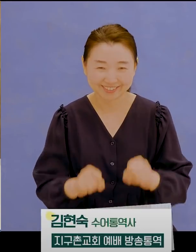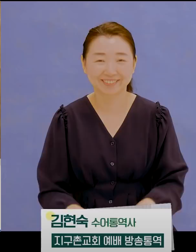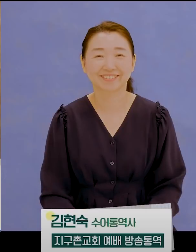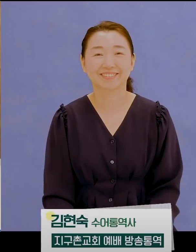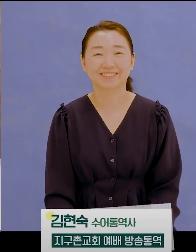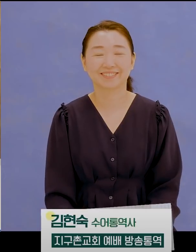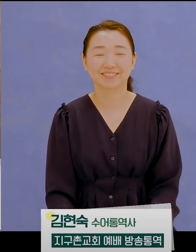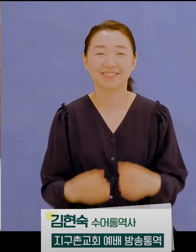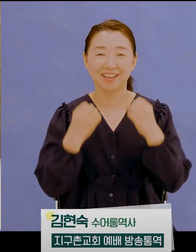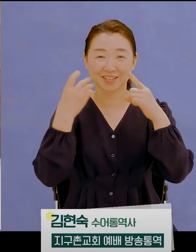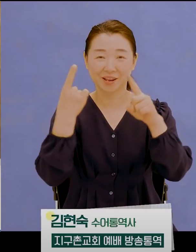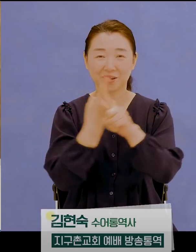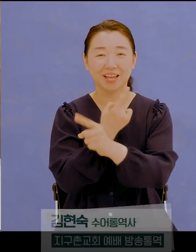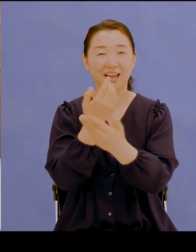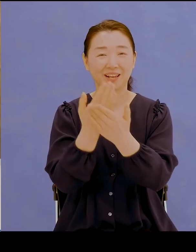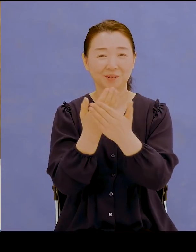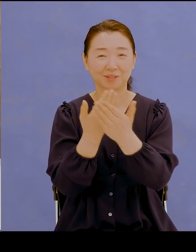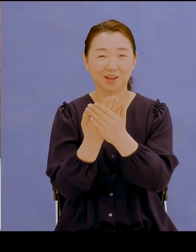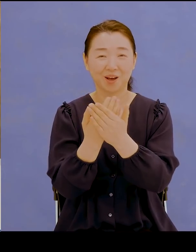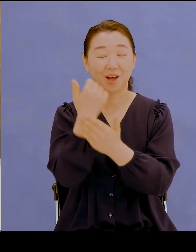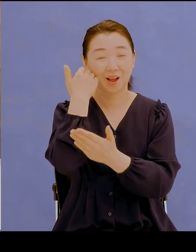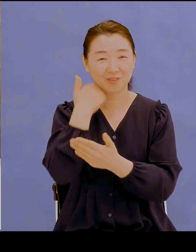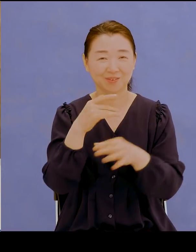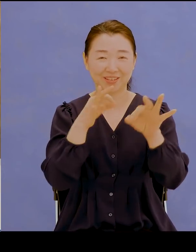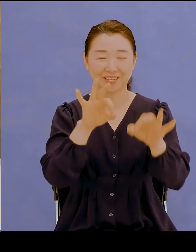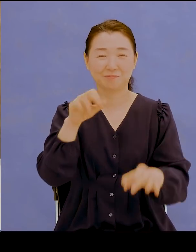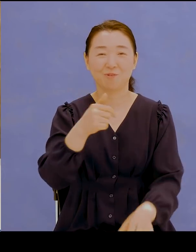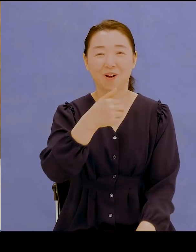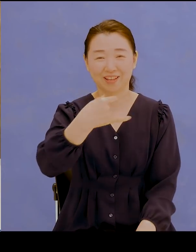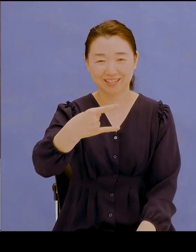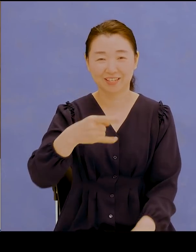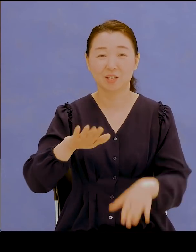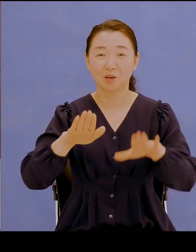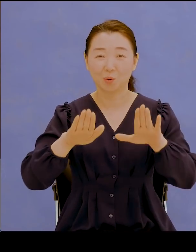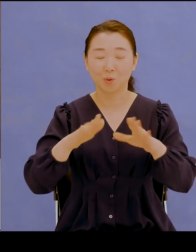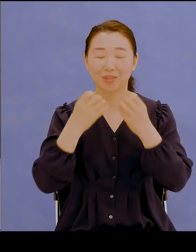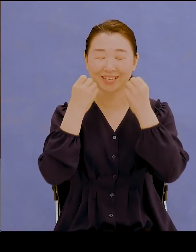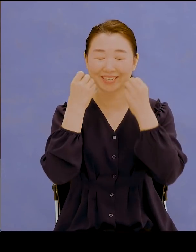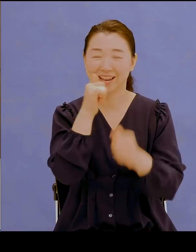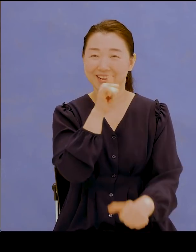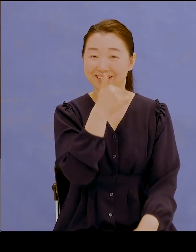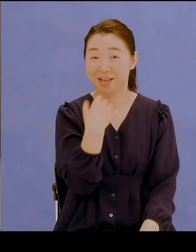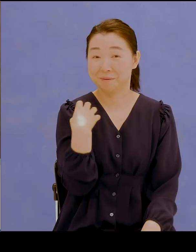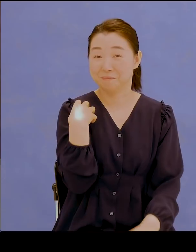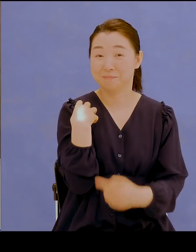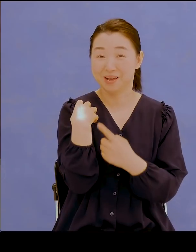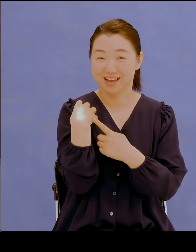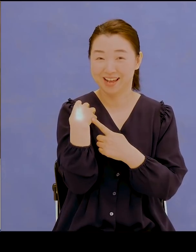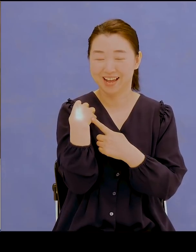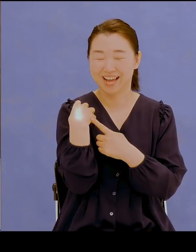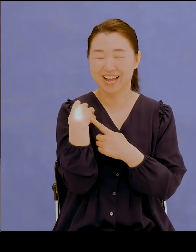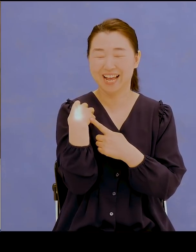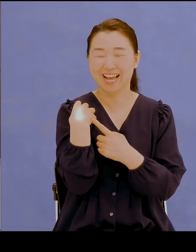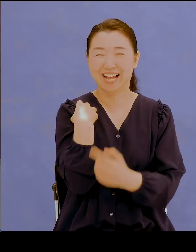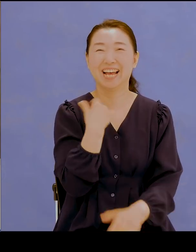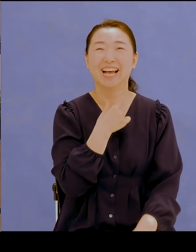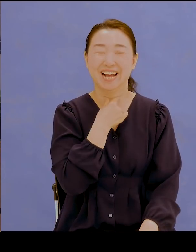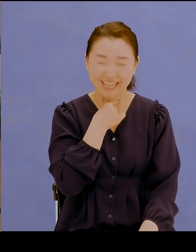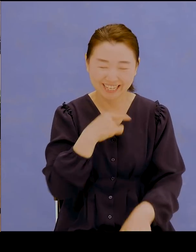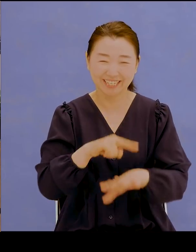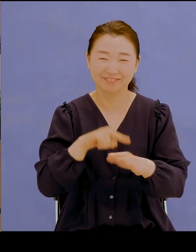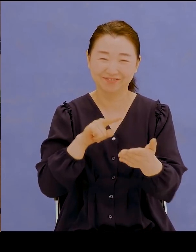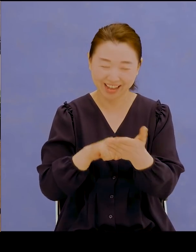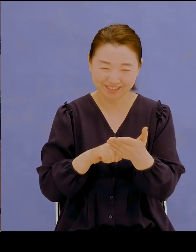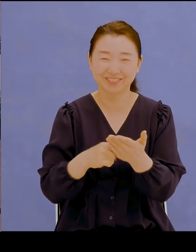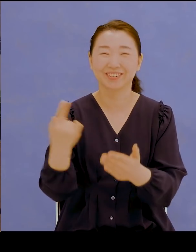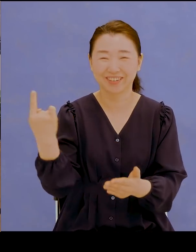안녕하십니까. 새롭게 하소서의 김원입니다. 오늘 이렇게 새 MC를 맡고 싶은 심정으로